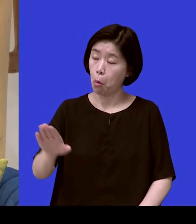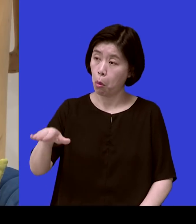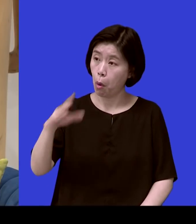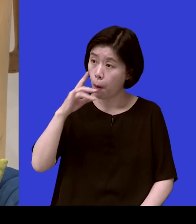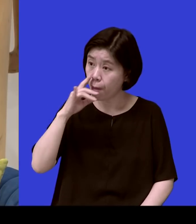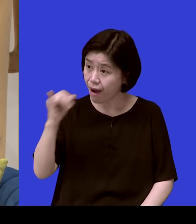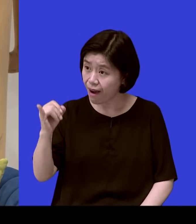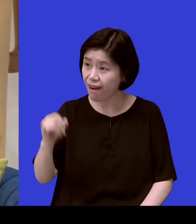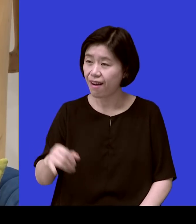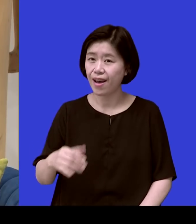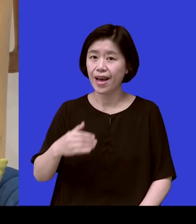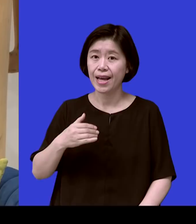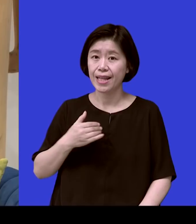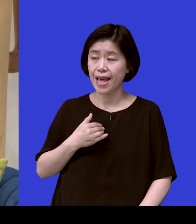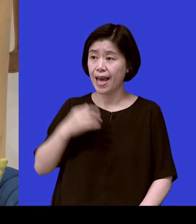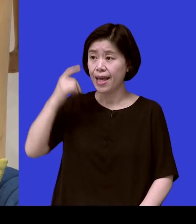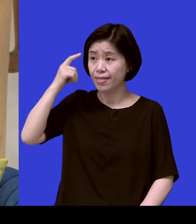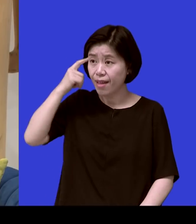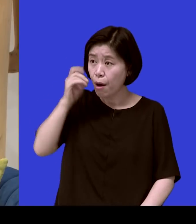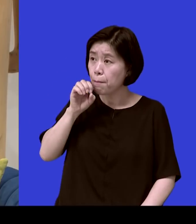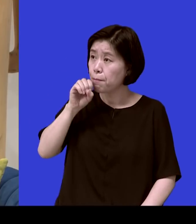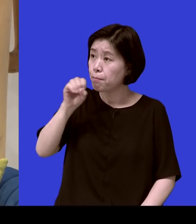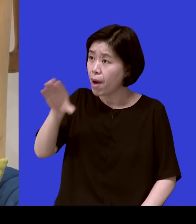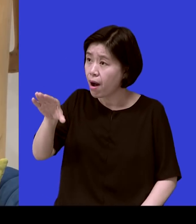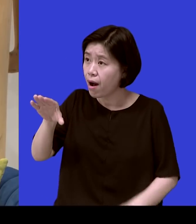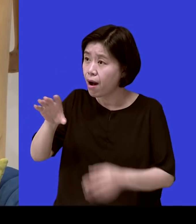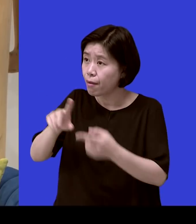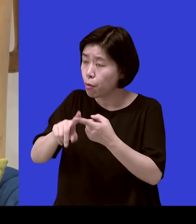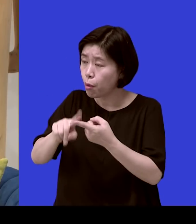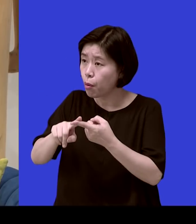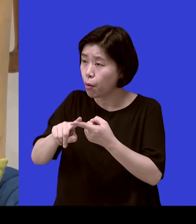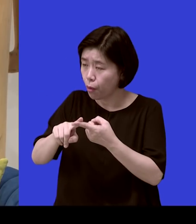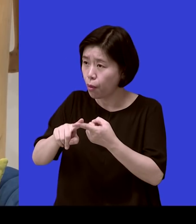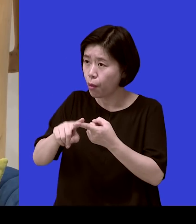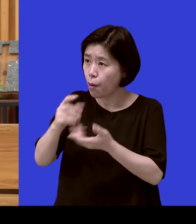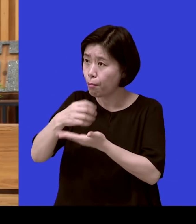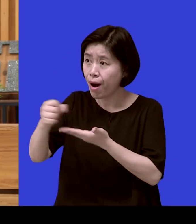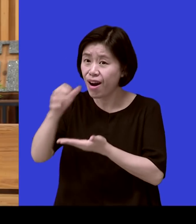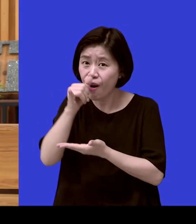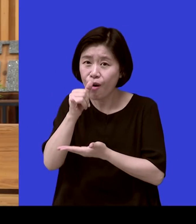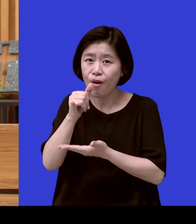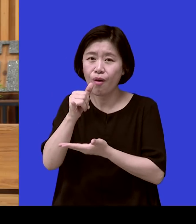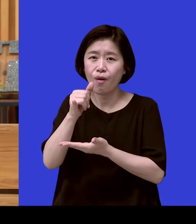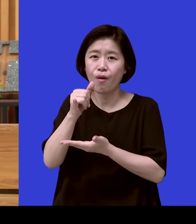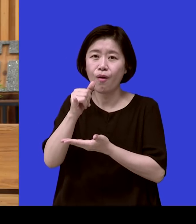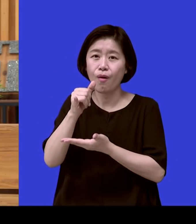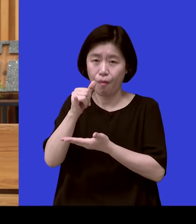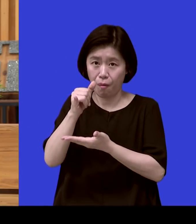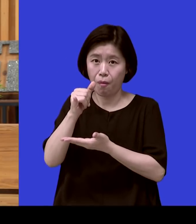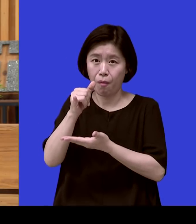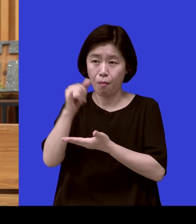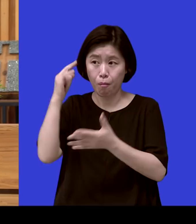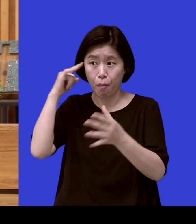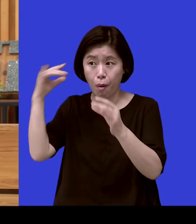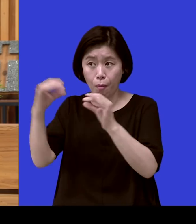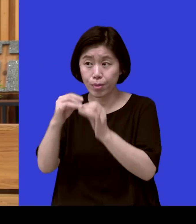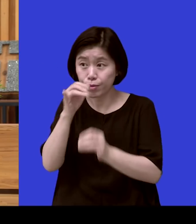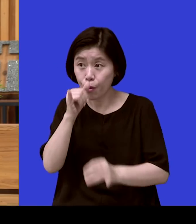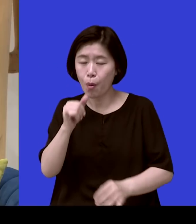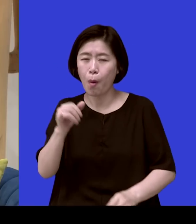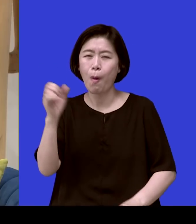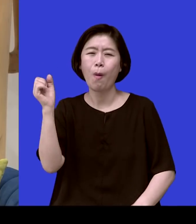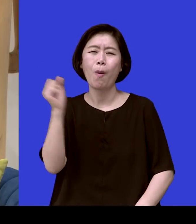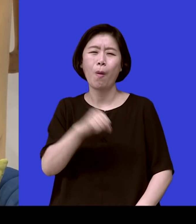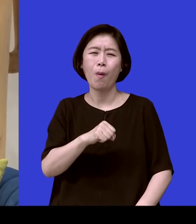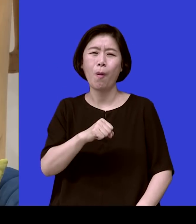엄마가 내 의견이라는 걸 받아주기 시작하네. 이 생각을 했대요. 아. 그러고 나서 또 얼마